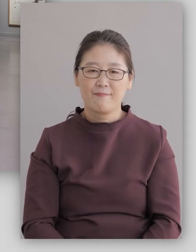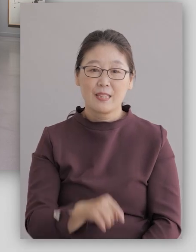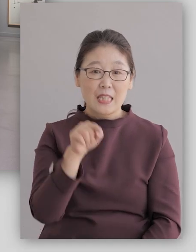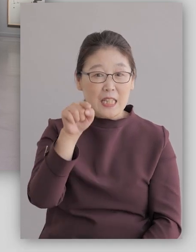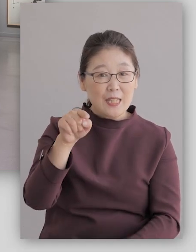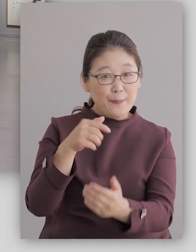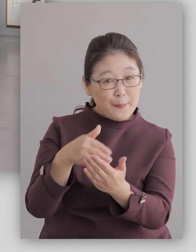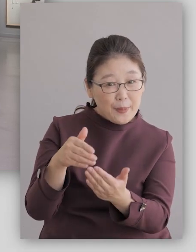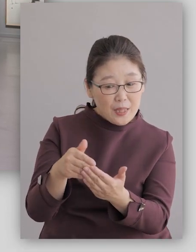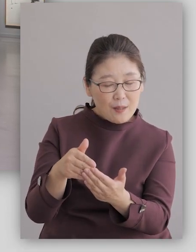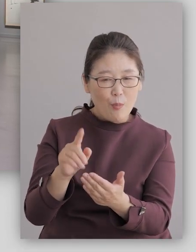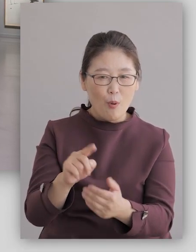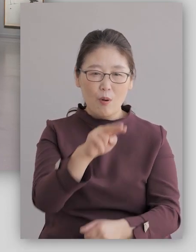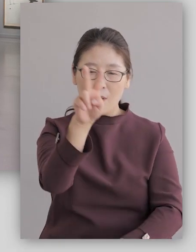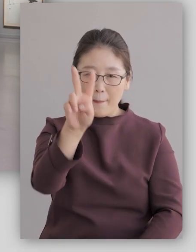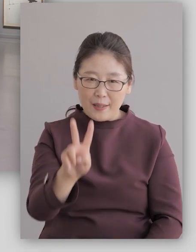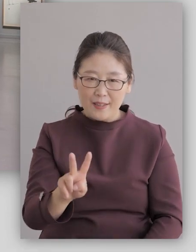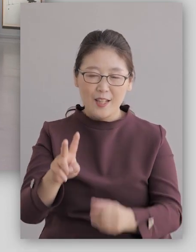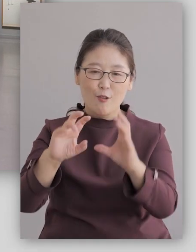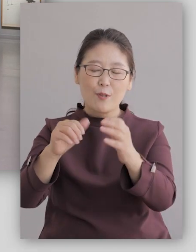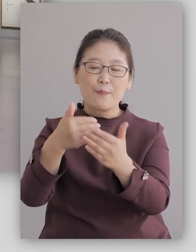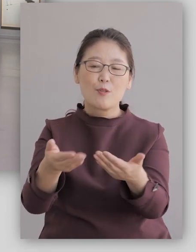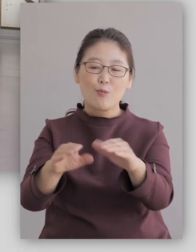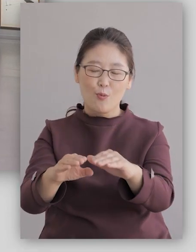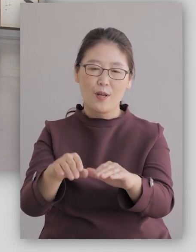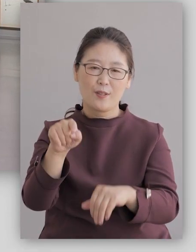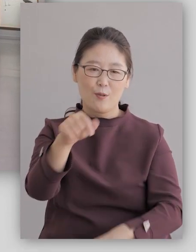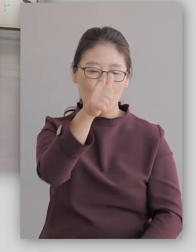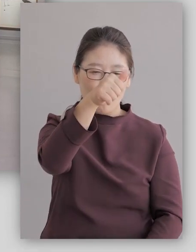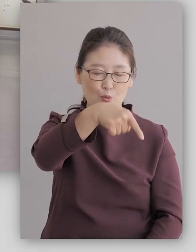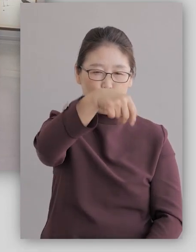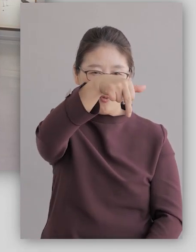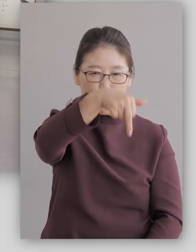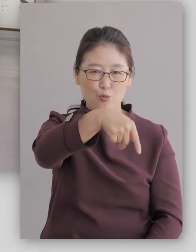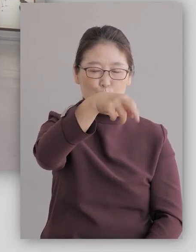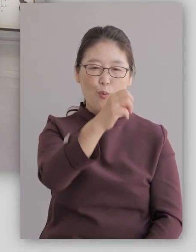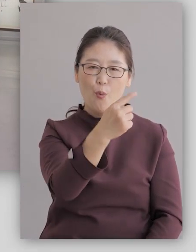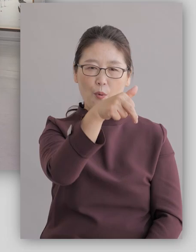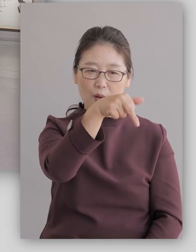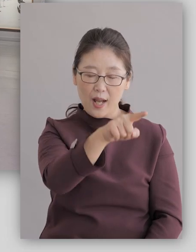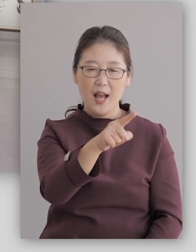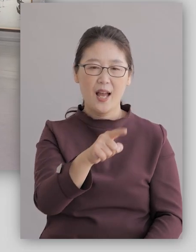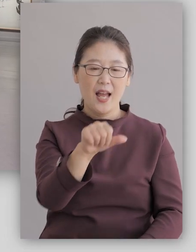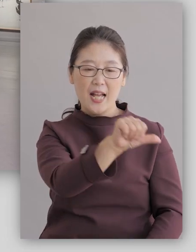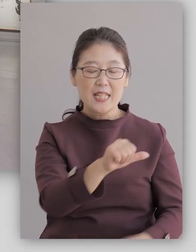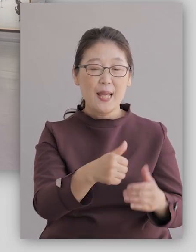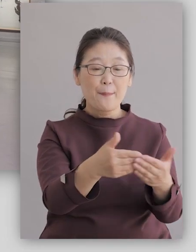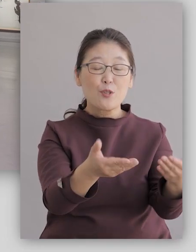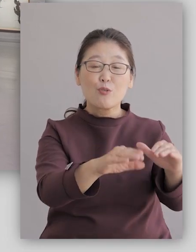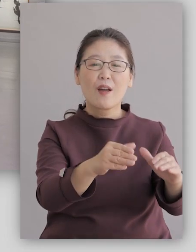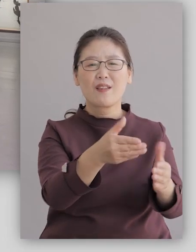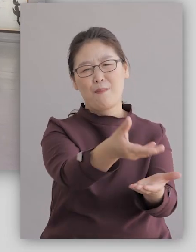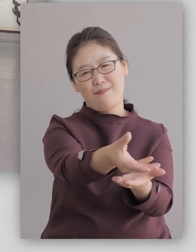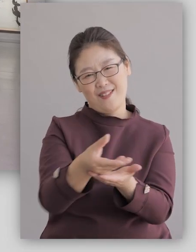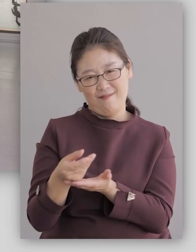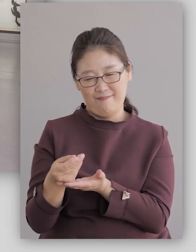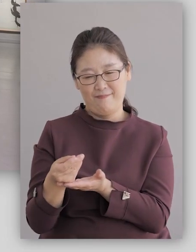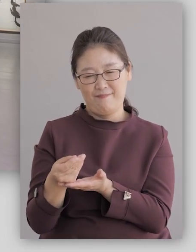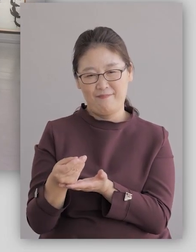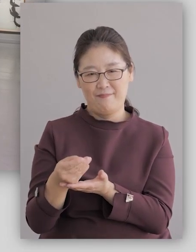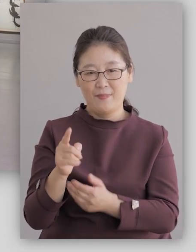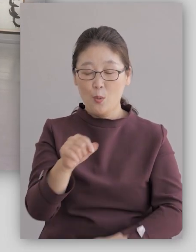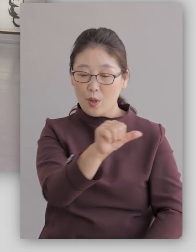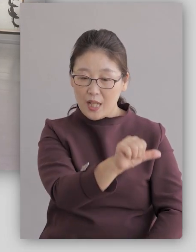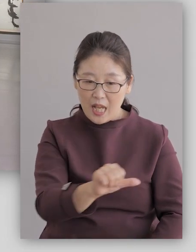작품들은 베트남 국립미술관과 후쿠오카 아시아미술관에서 빌려옴으로써